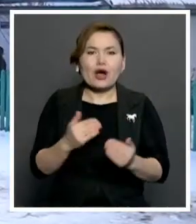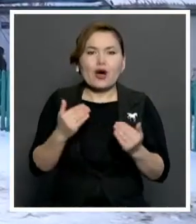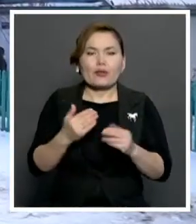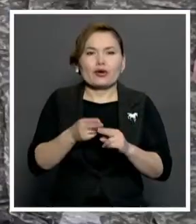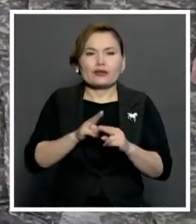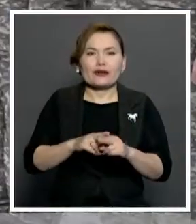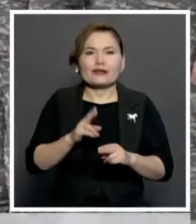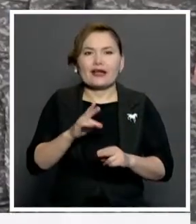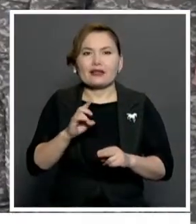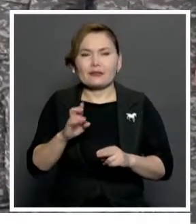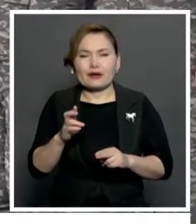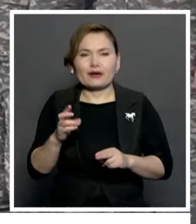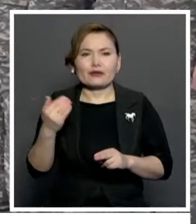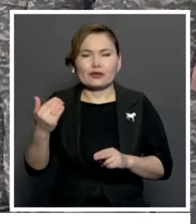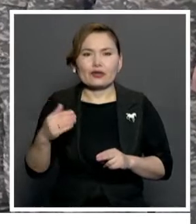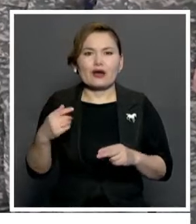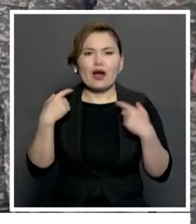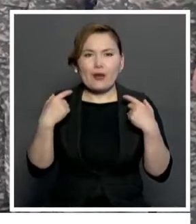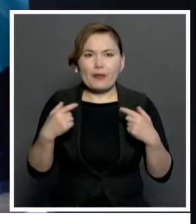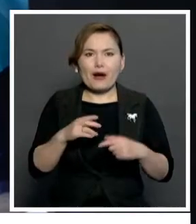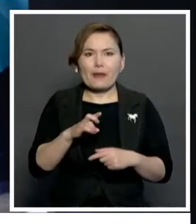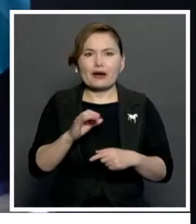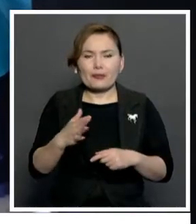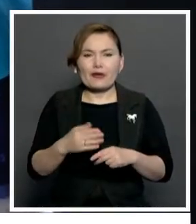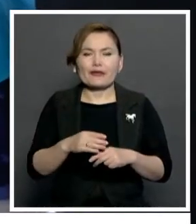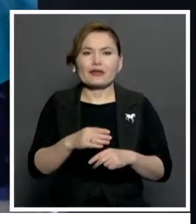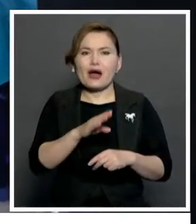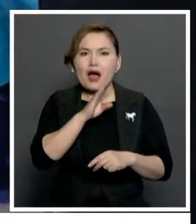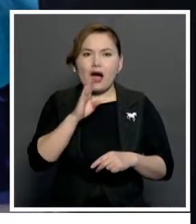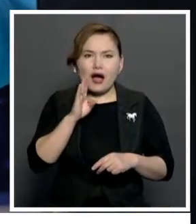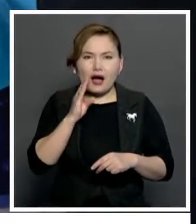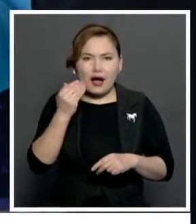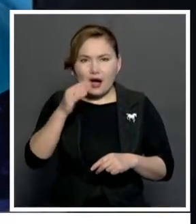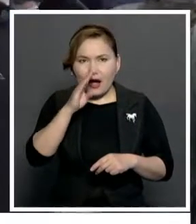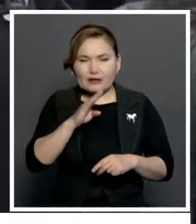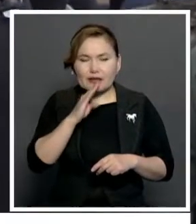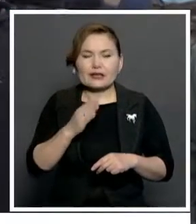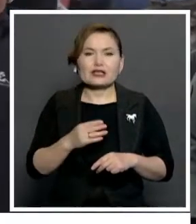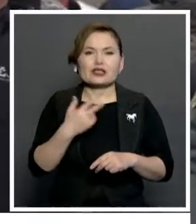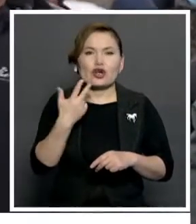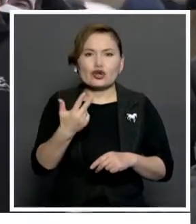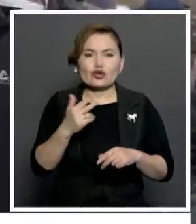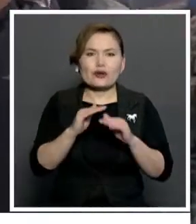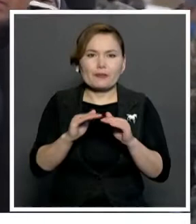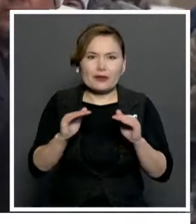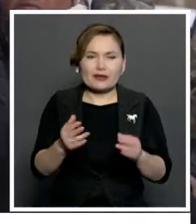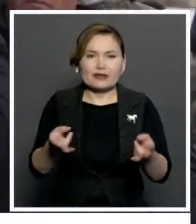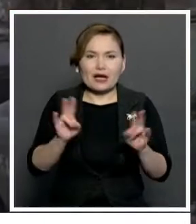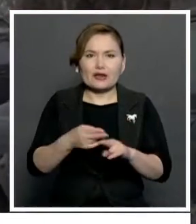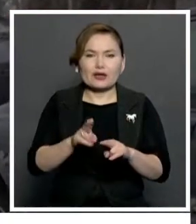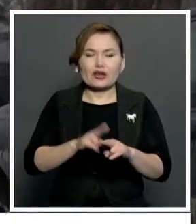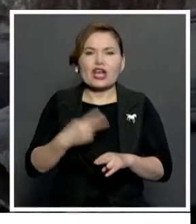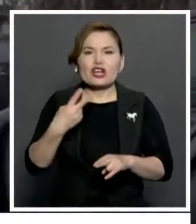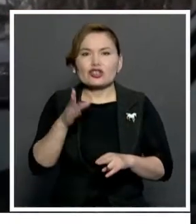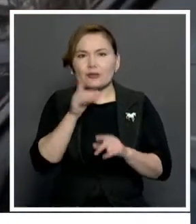авиация қызметінің штурманы майор Ғабит Барлықбаевтың артында ата-анасы, жары және үш перзенті қалды. Азамат отан қорғау саласында 20